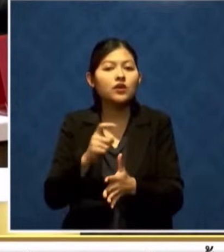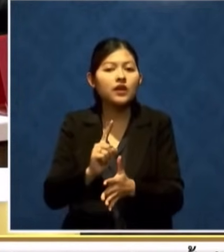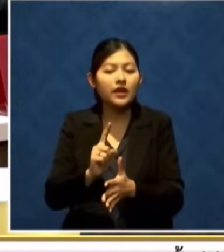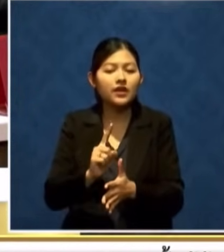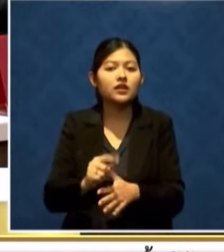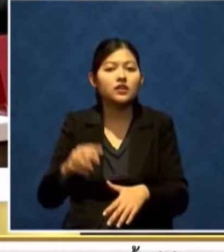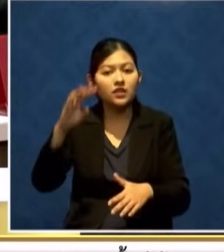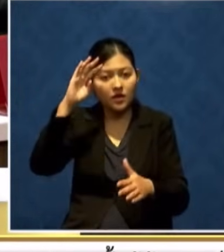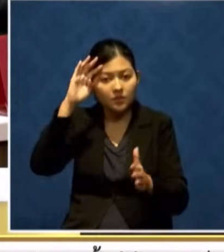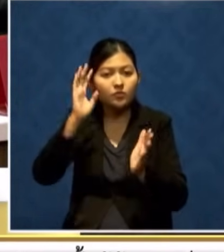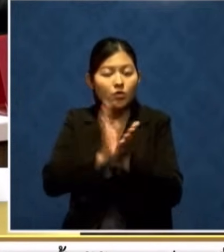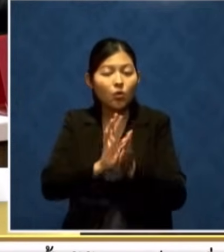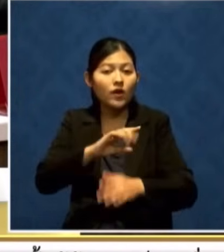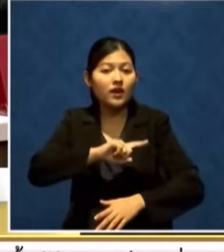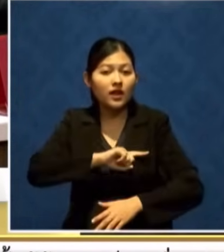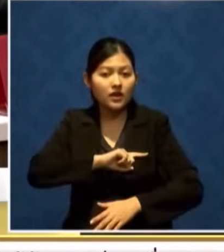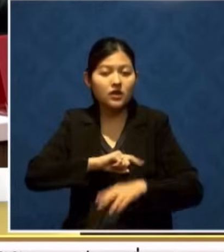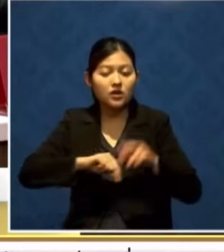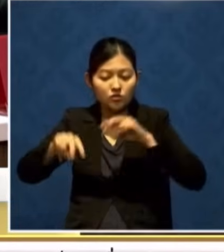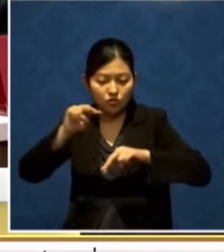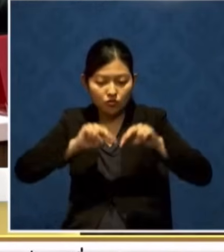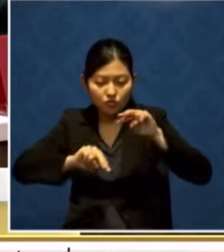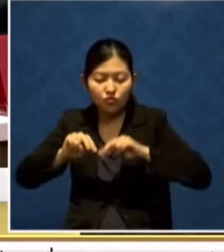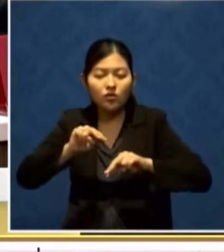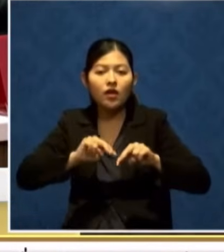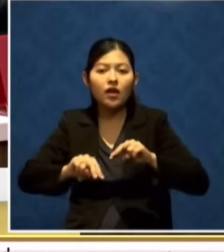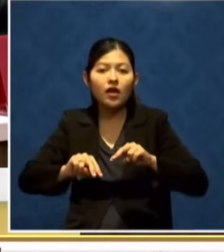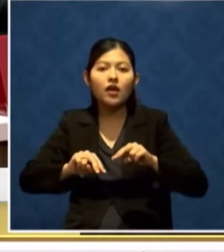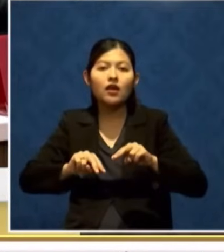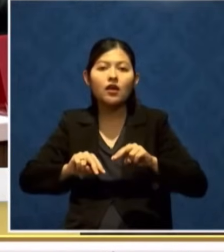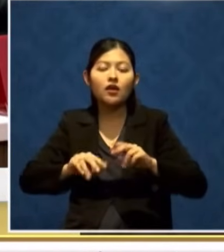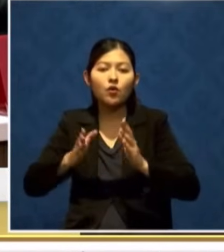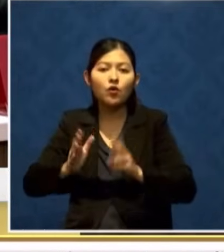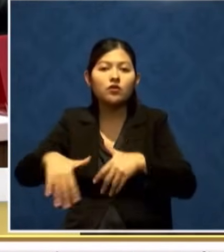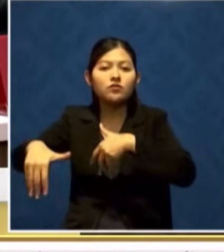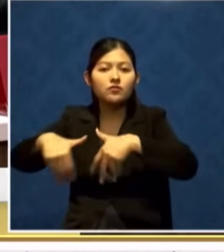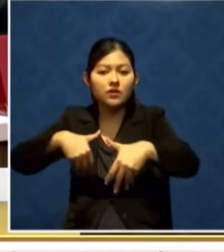แลสิ่งเหล่านี้แทนพี่น้องประชาชน